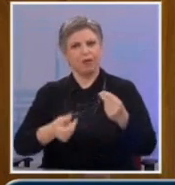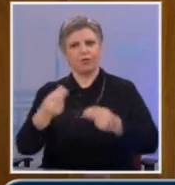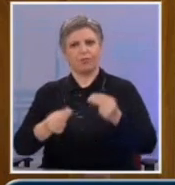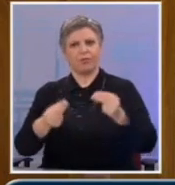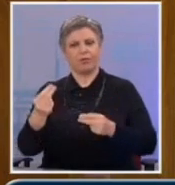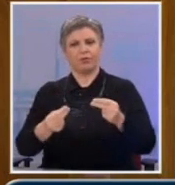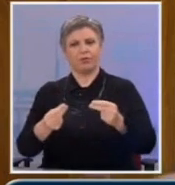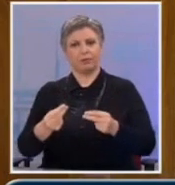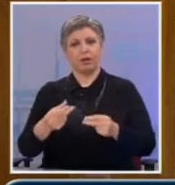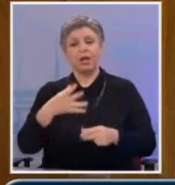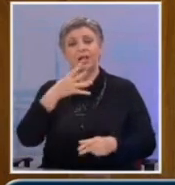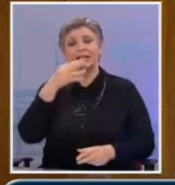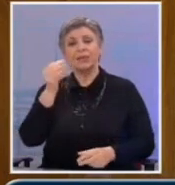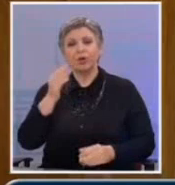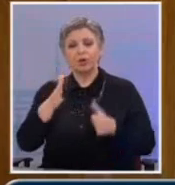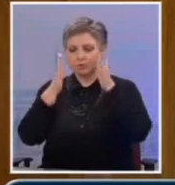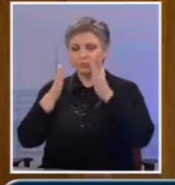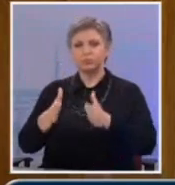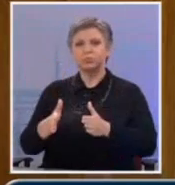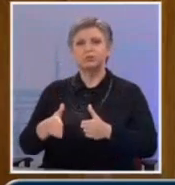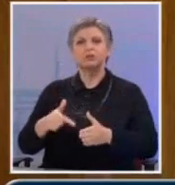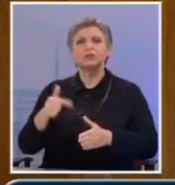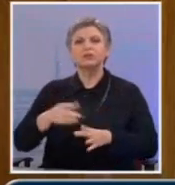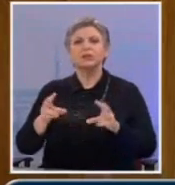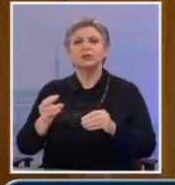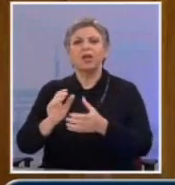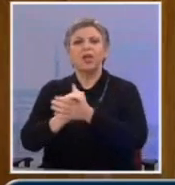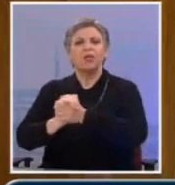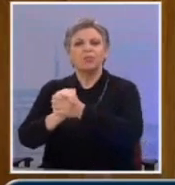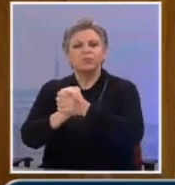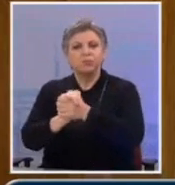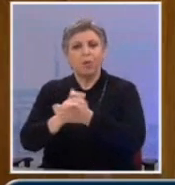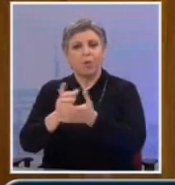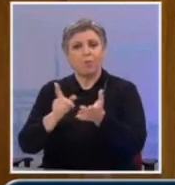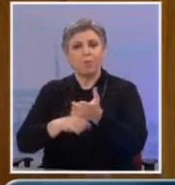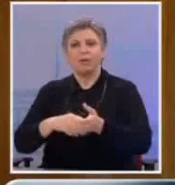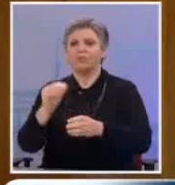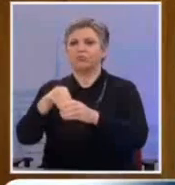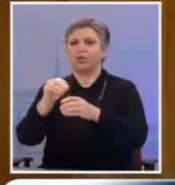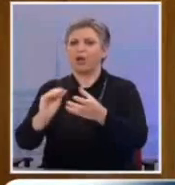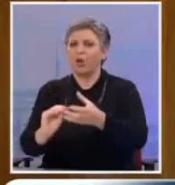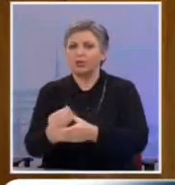σκοπιά εμείς αντιμετωπίζουμε και όλη αυτή τη συζήτηση περί συνενέσεων, περί εκλογής του Προέδρου της Δημοκρατίας κλπ.